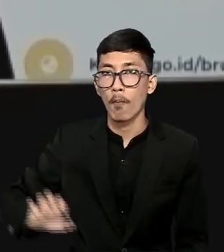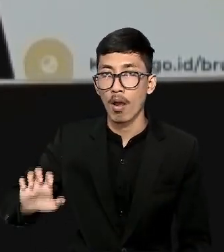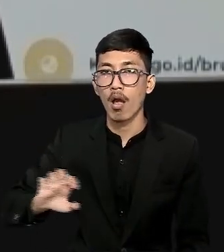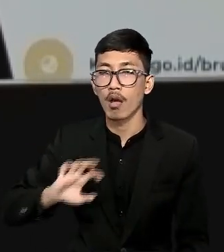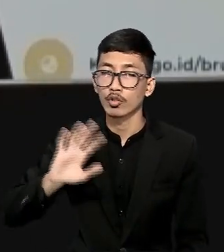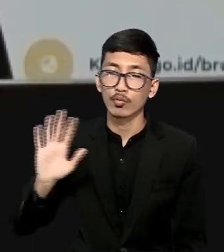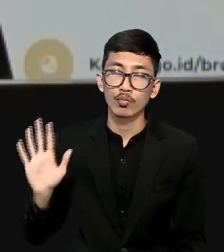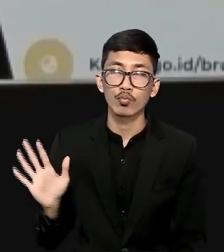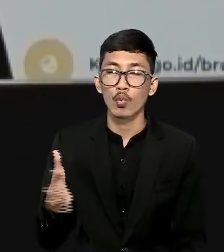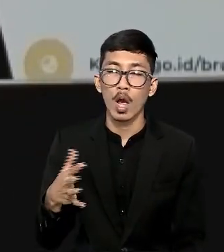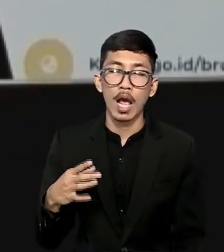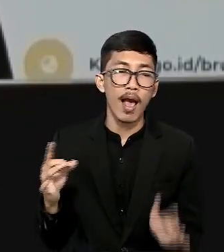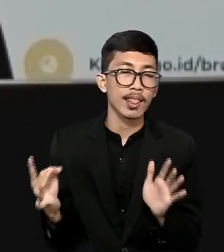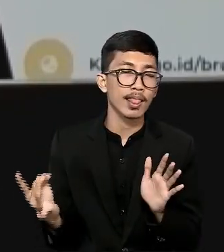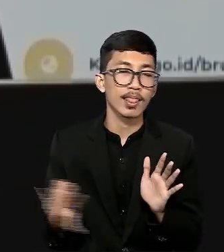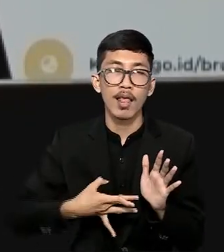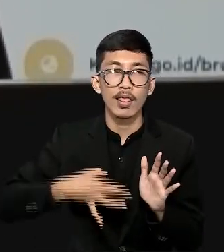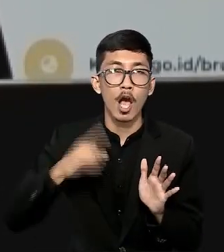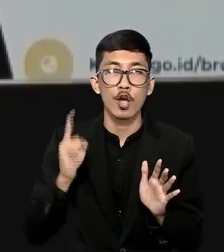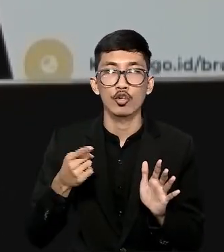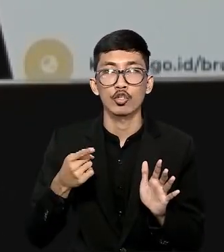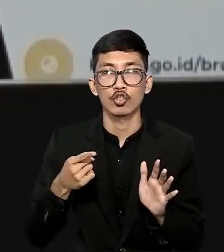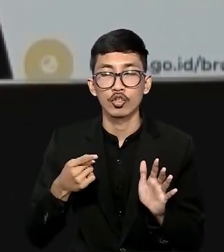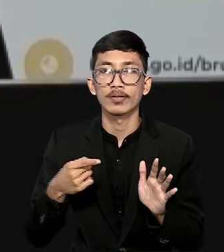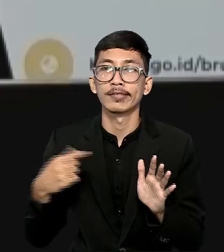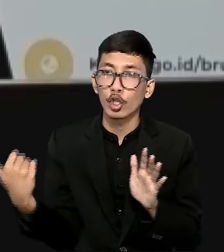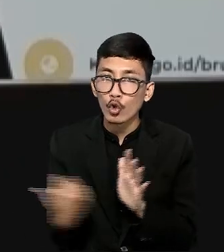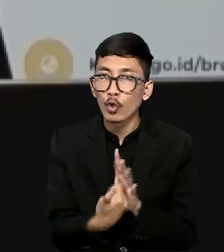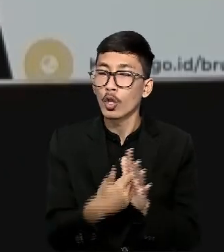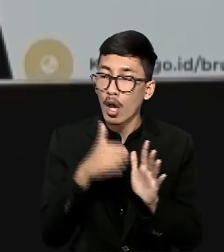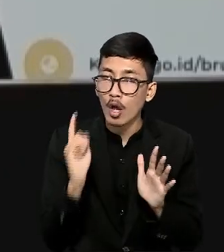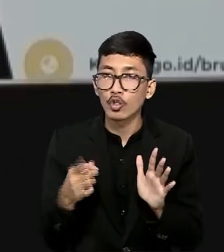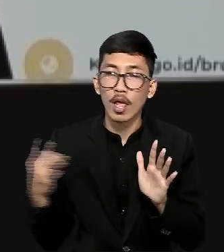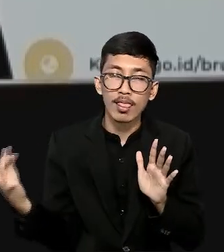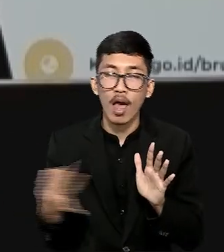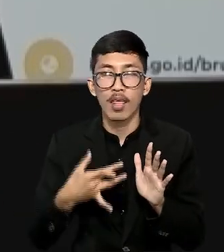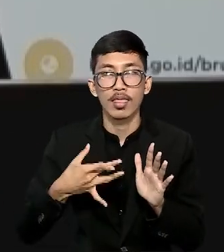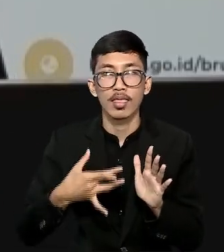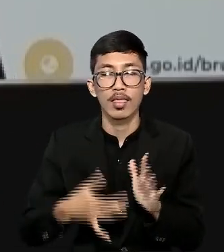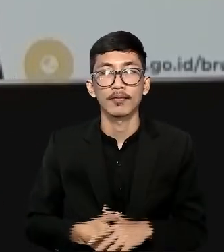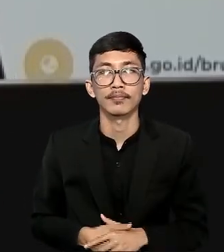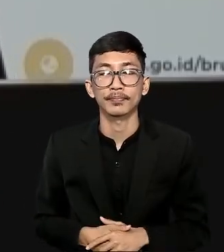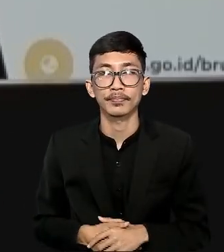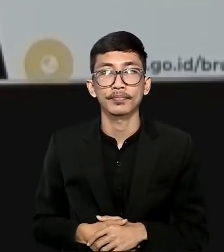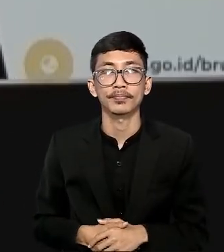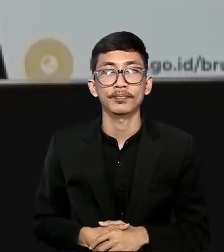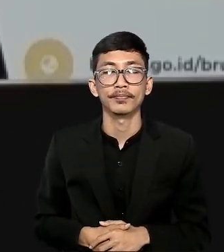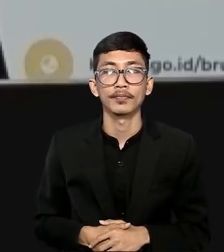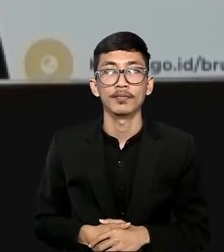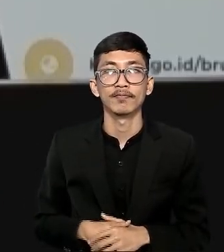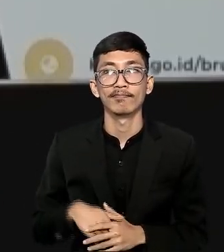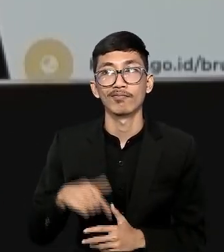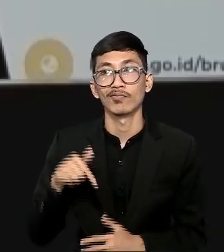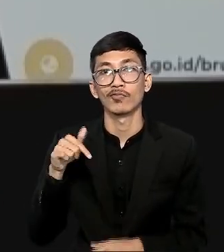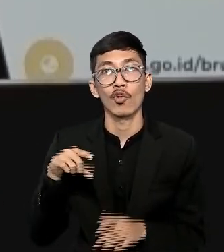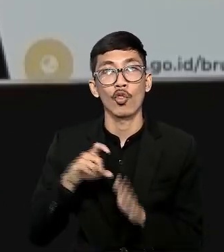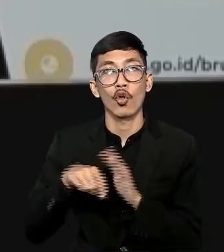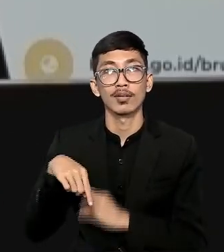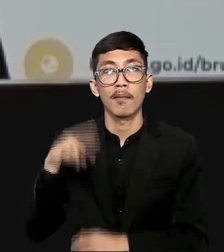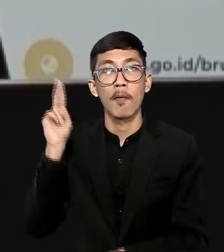kembali mengetat kembali diperketat bahkan sekarang pemerintah Belgia